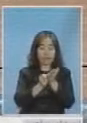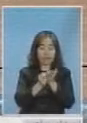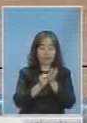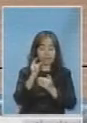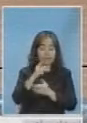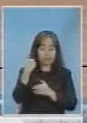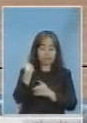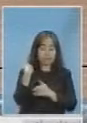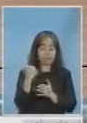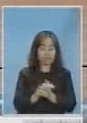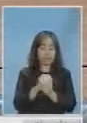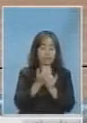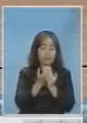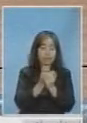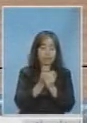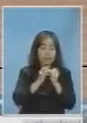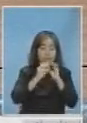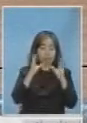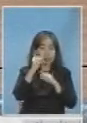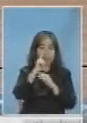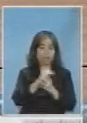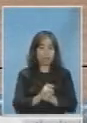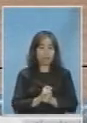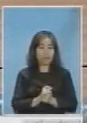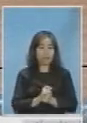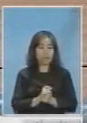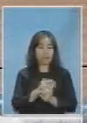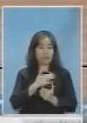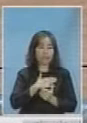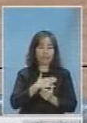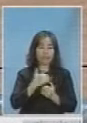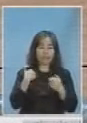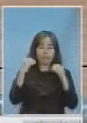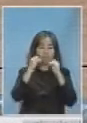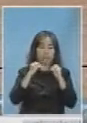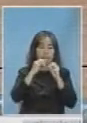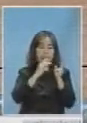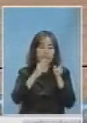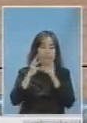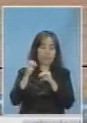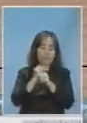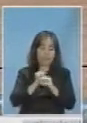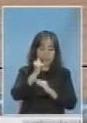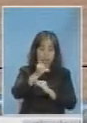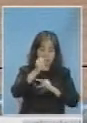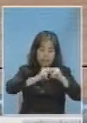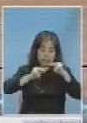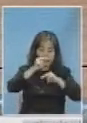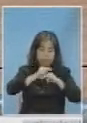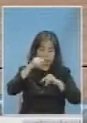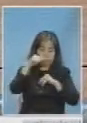ครับผมก็ได้พบความจริงว่าเราไม่มีกลไกใดๆในการไปตรวจสอบเรื่องการทุจริตคอร์รัป